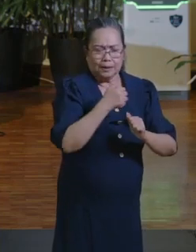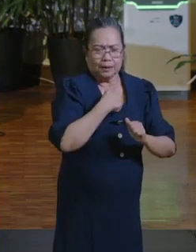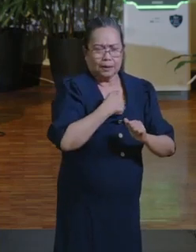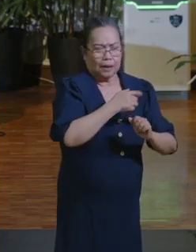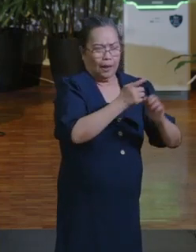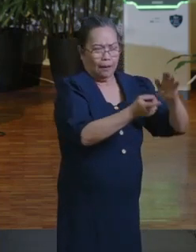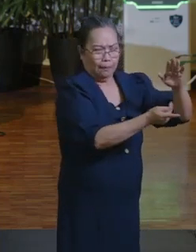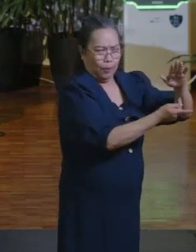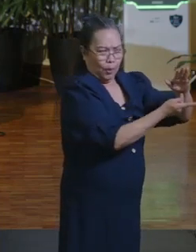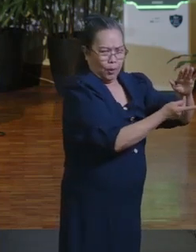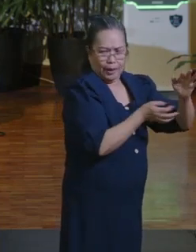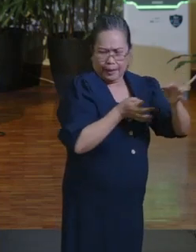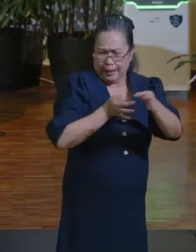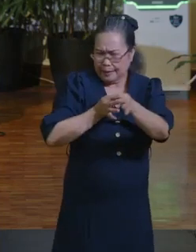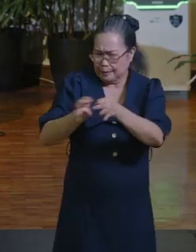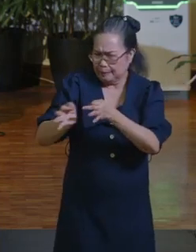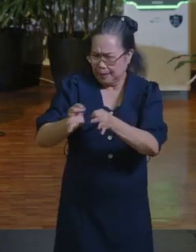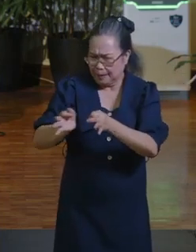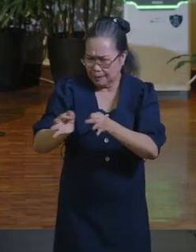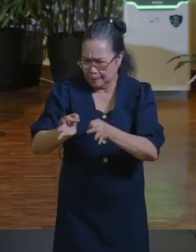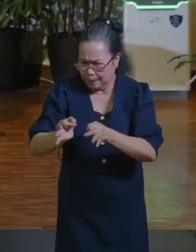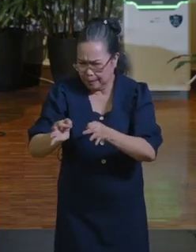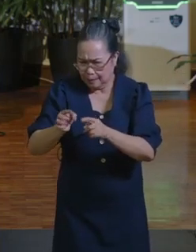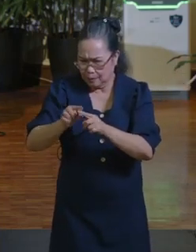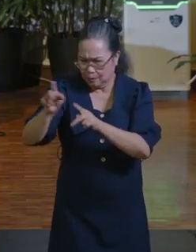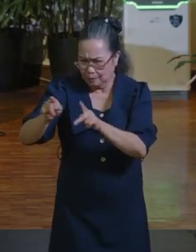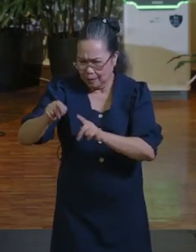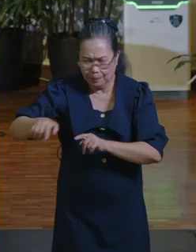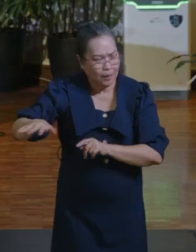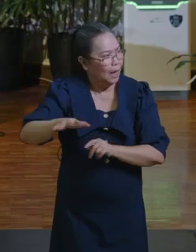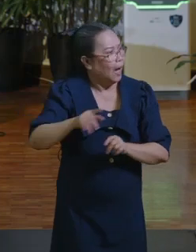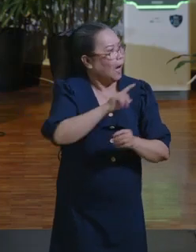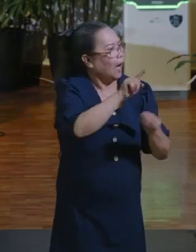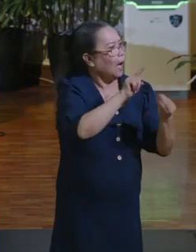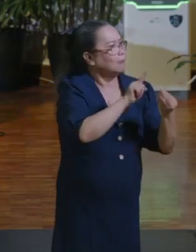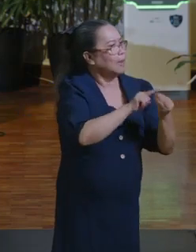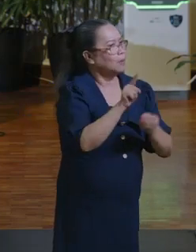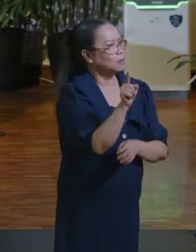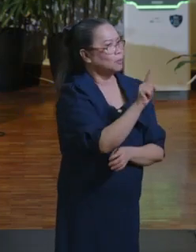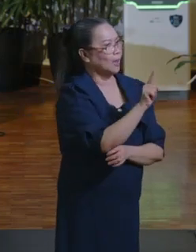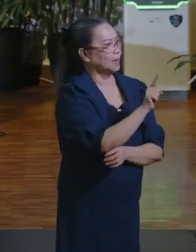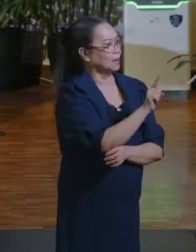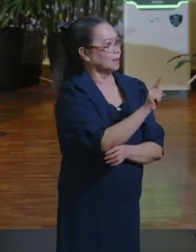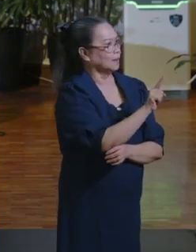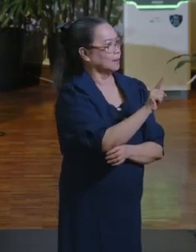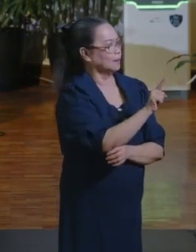ang doktrinang ito sa pamamagitan ng